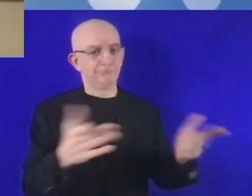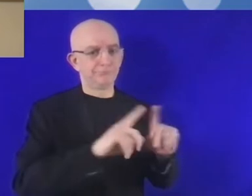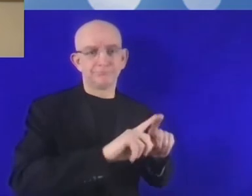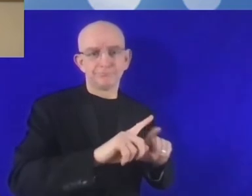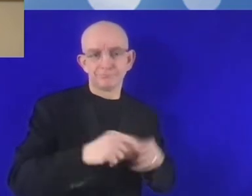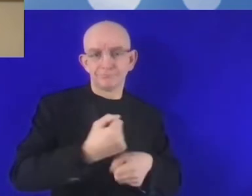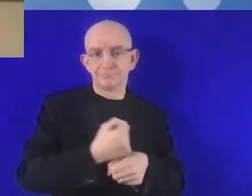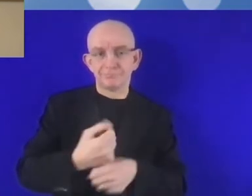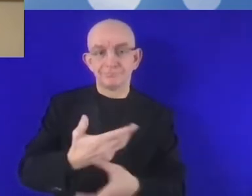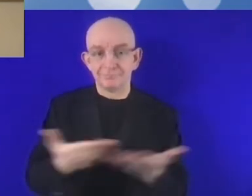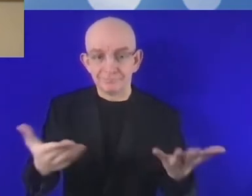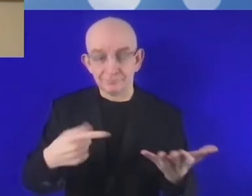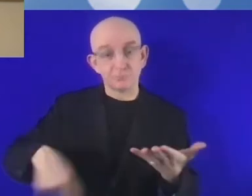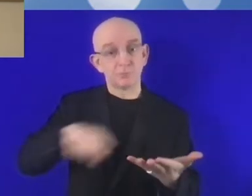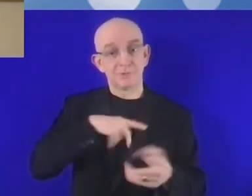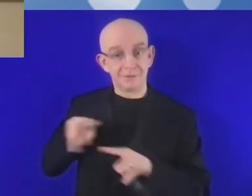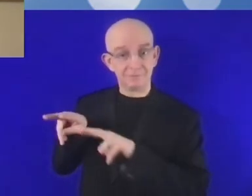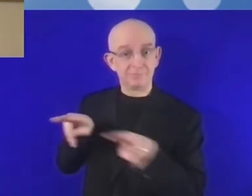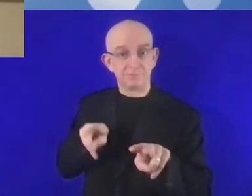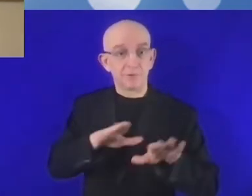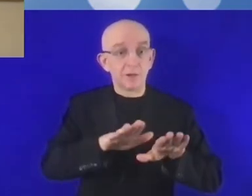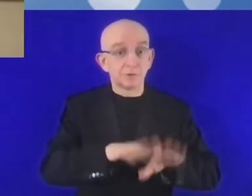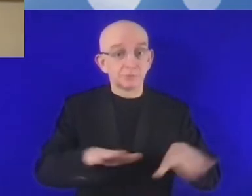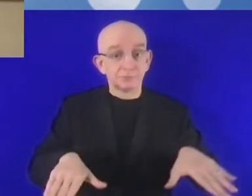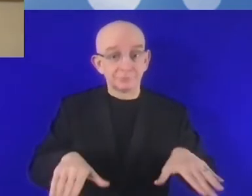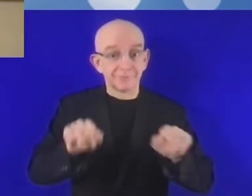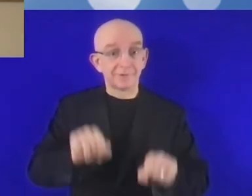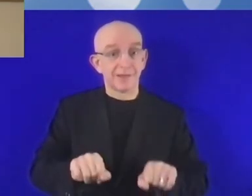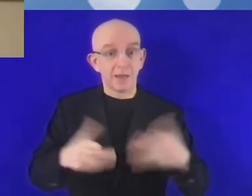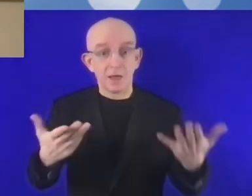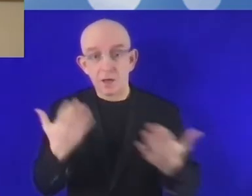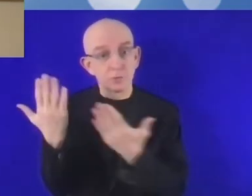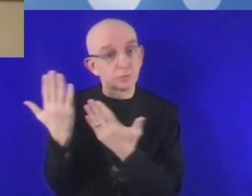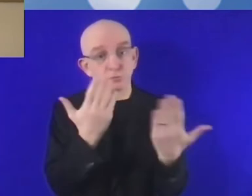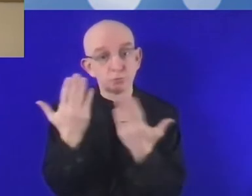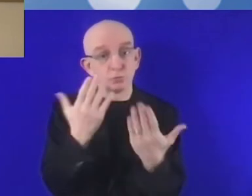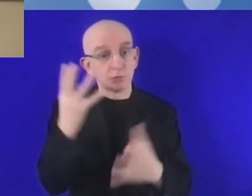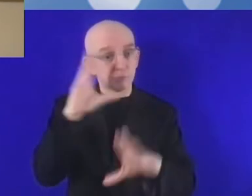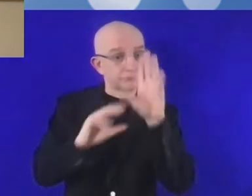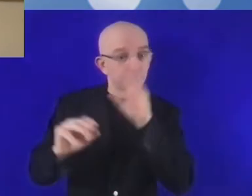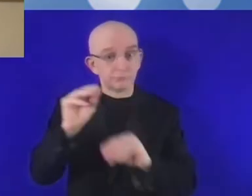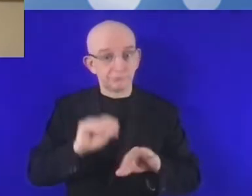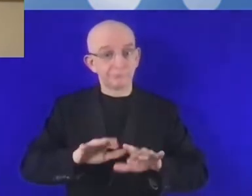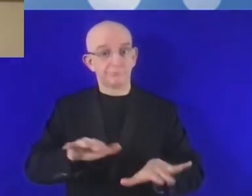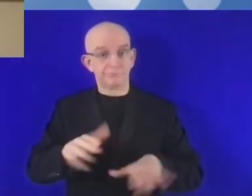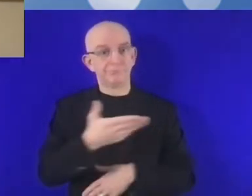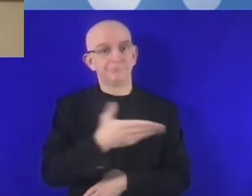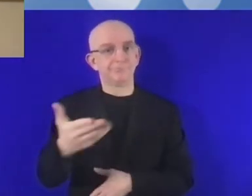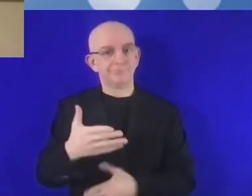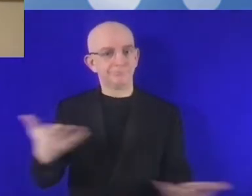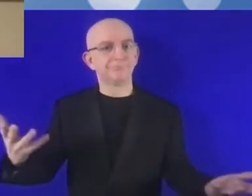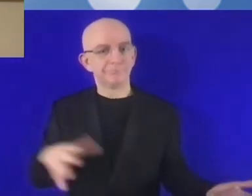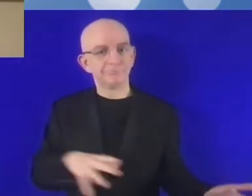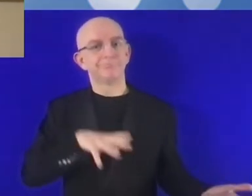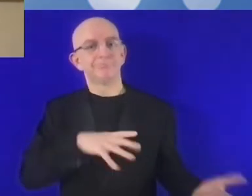يكون لهم علاقات اجتماعية عن طريق الإنترنت، أطفالهم يمكن أن يدرسوا أيضاً